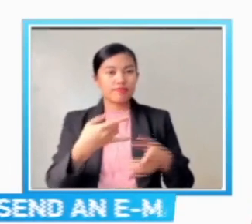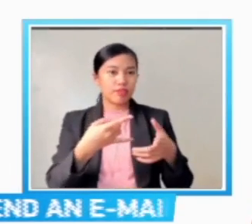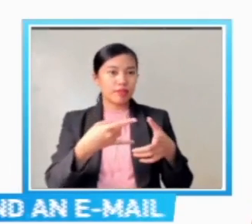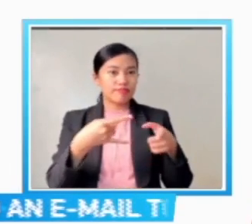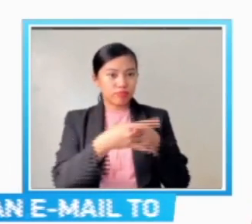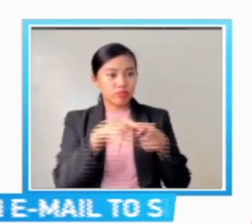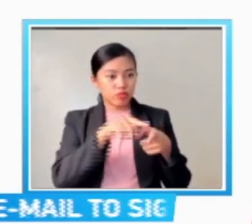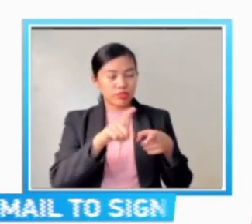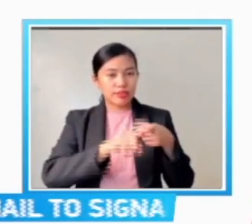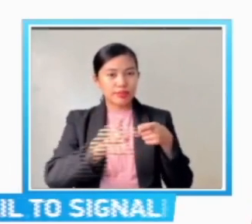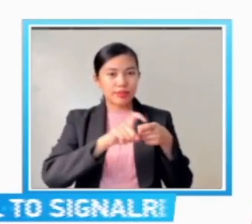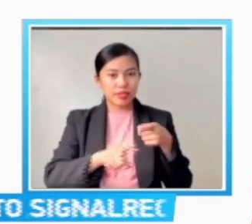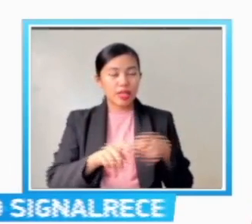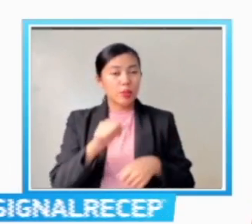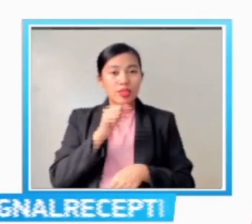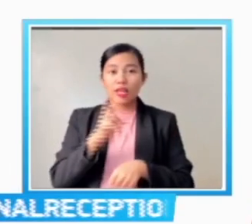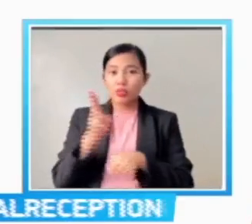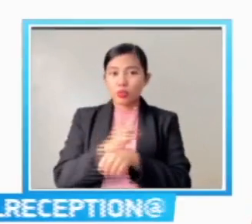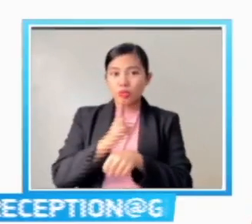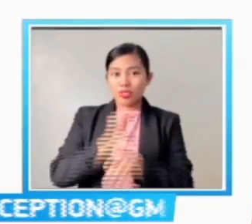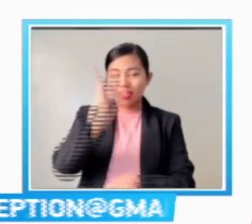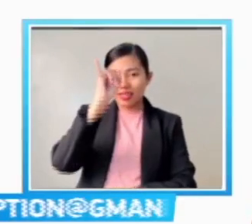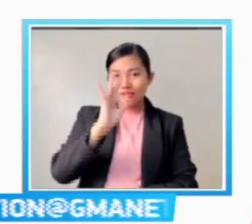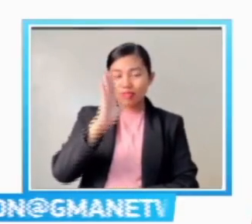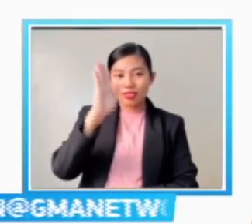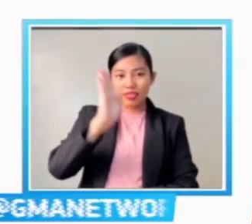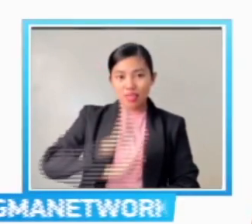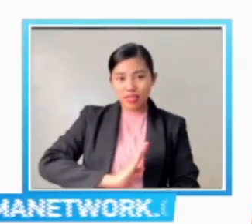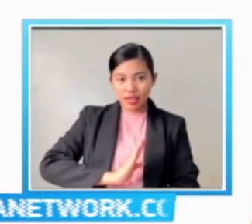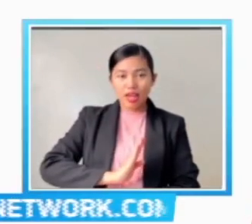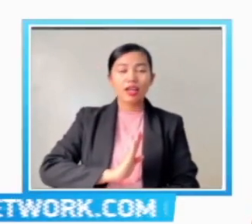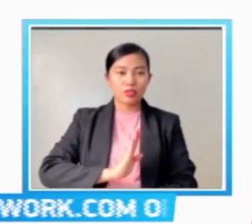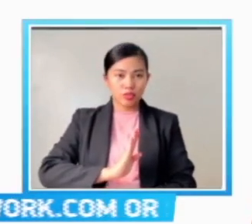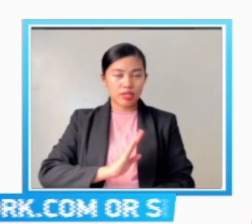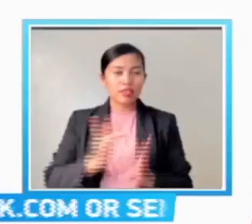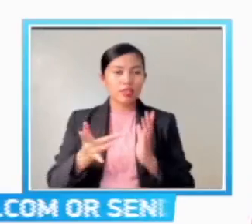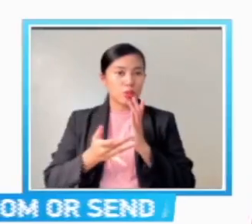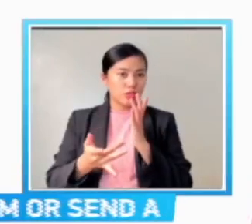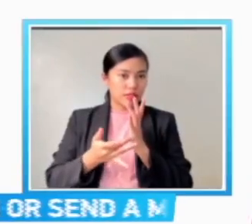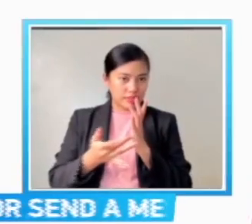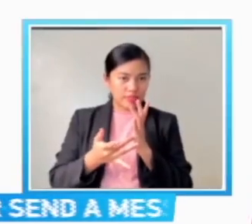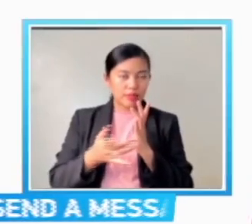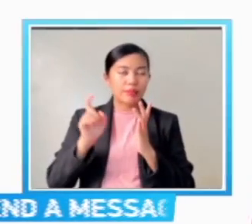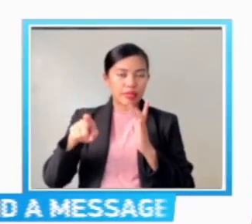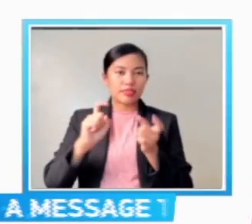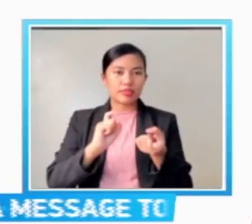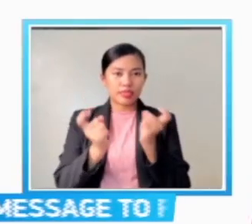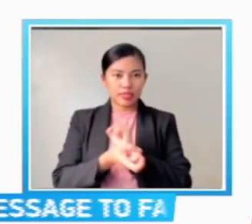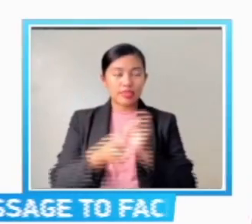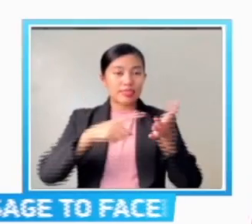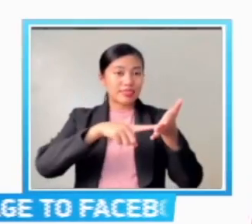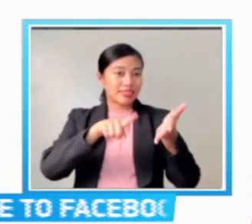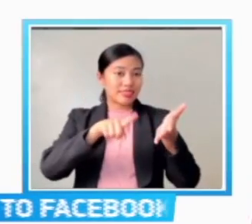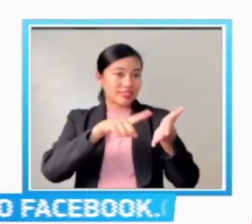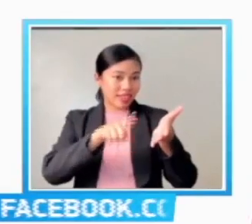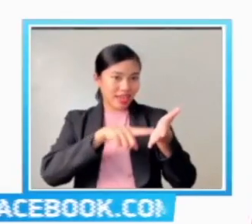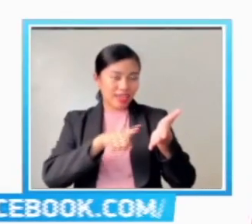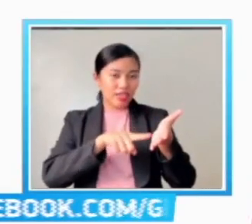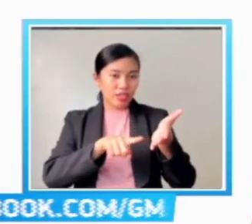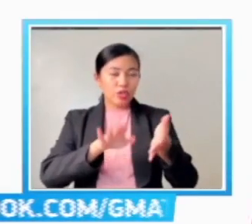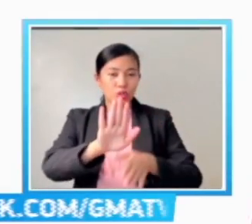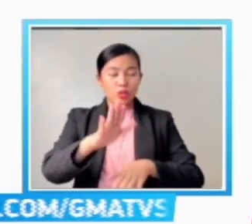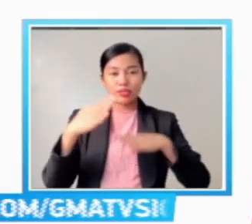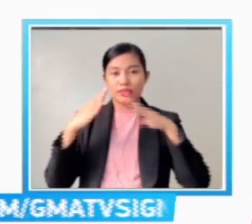isang appliance. Ipagawa o palitan na agad iyon. Ipacheck sa lisensyadong electrician ang inyong bahay kada